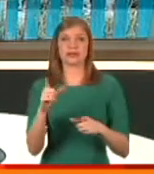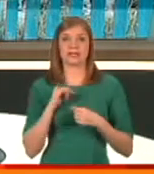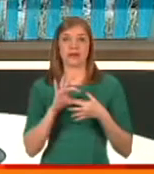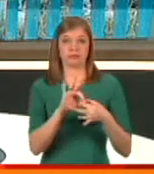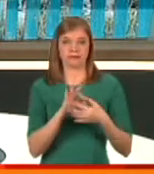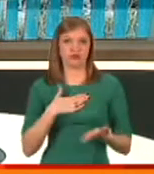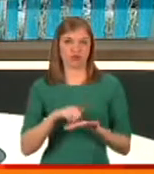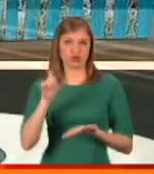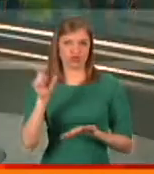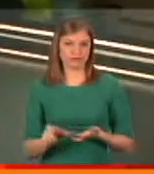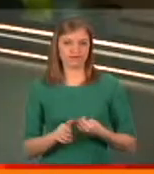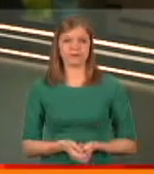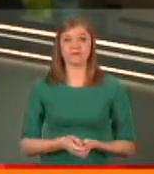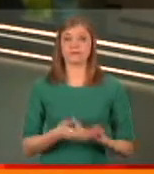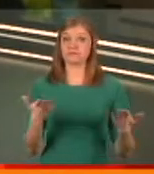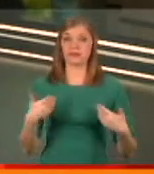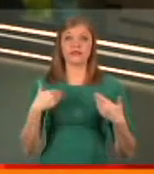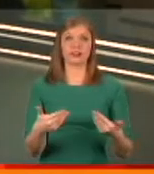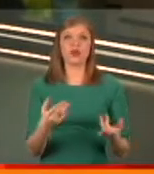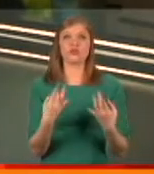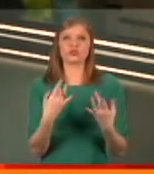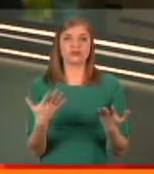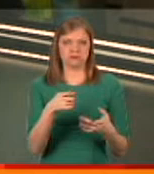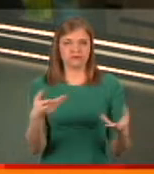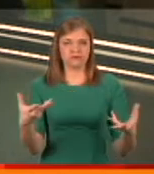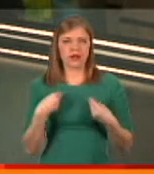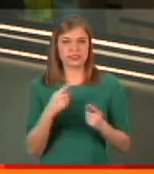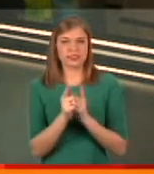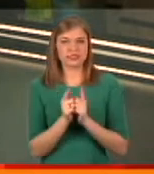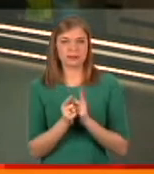наживо звідти Борис Сачалко. Борисе, вітаю, розкажи, чи вразили тебе зміни?